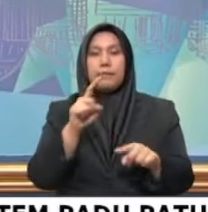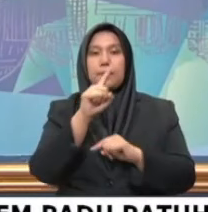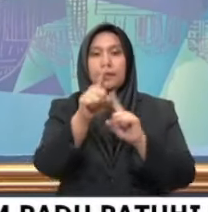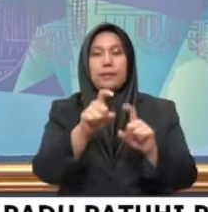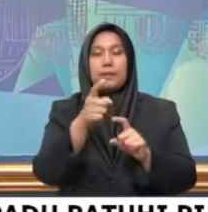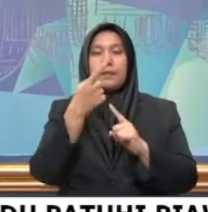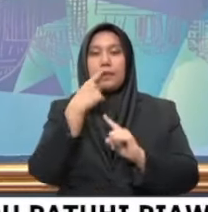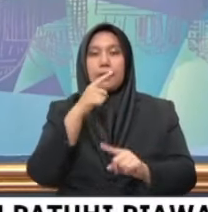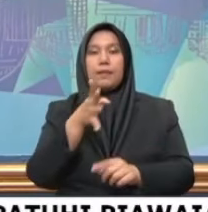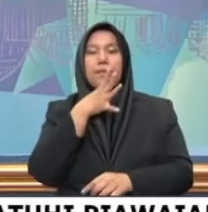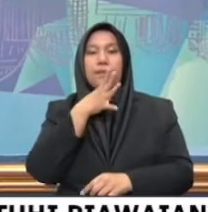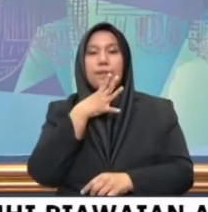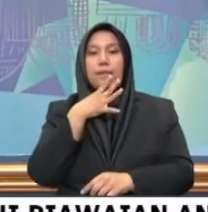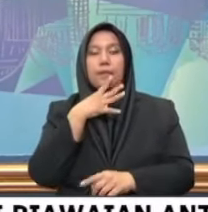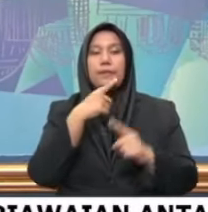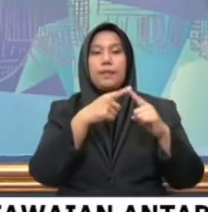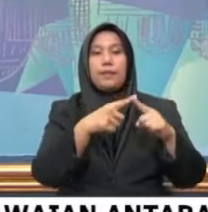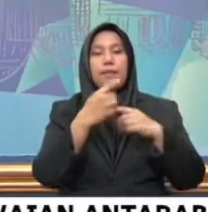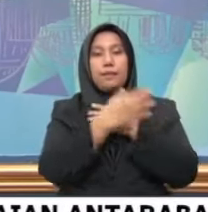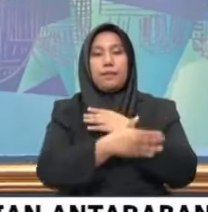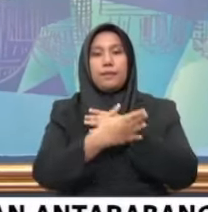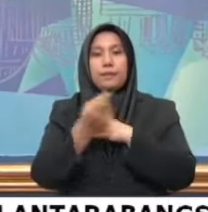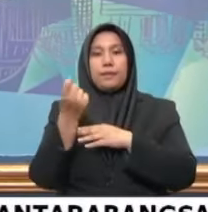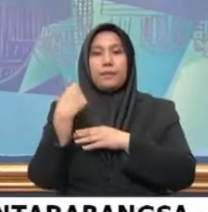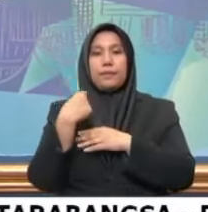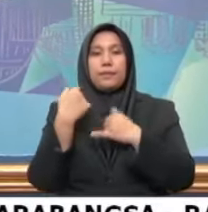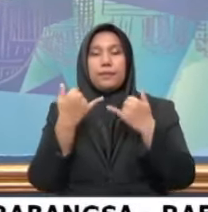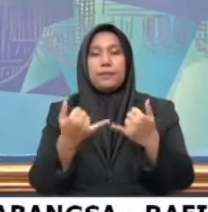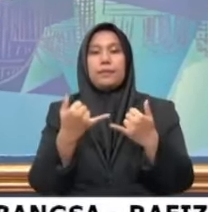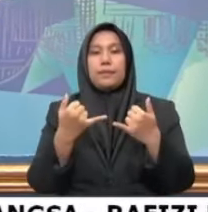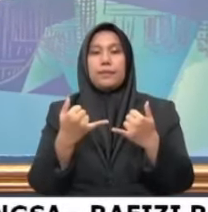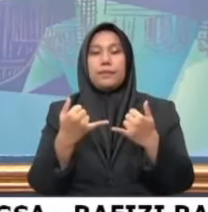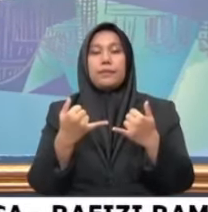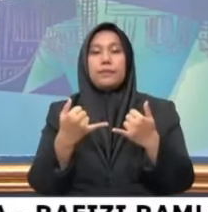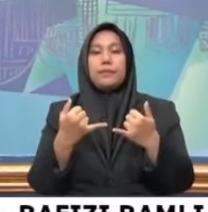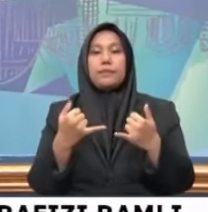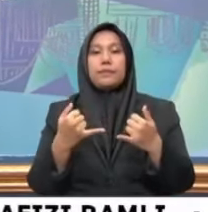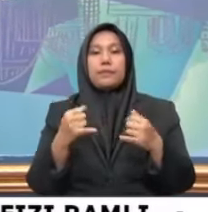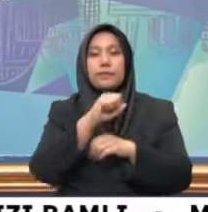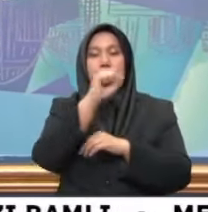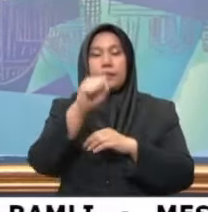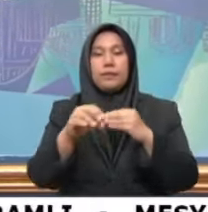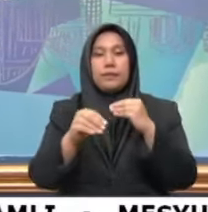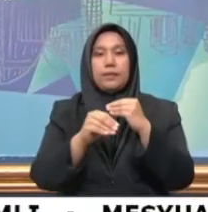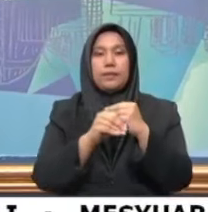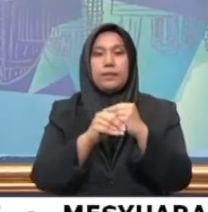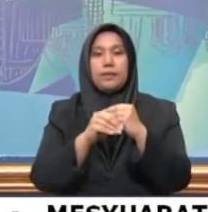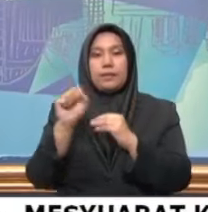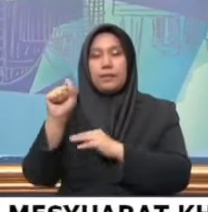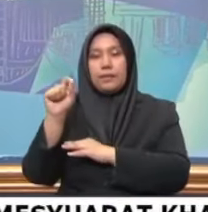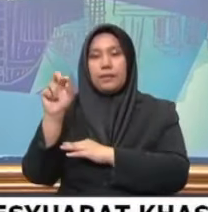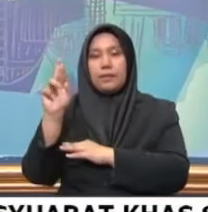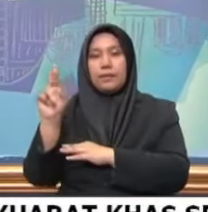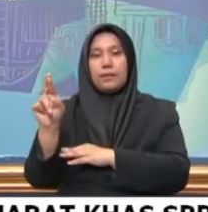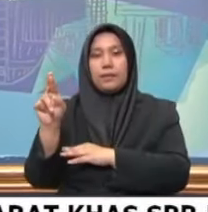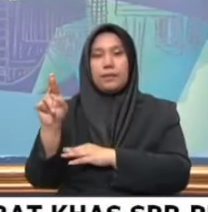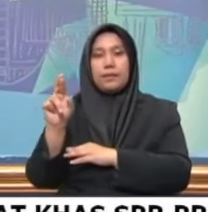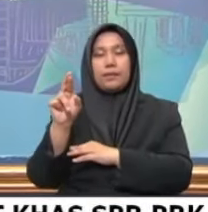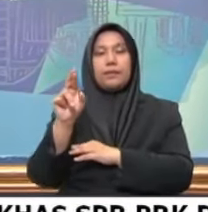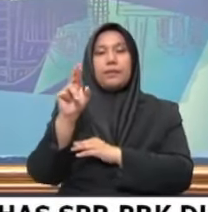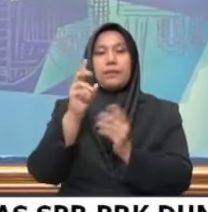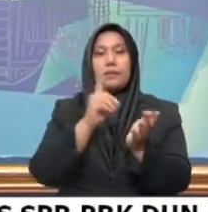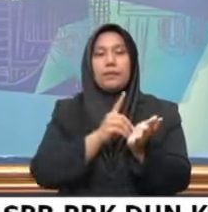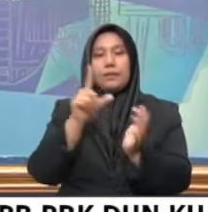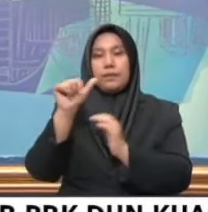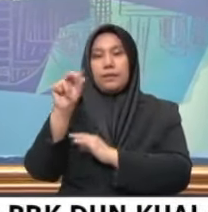lisan di dalam Dewan Negara sebentar tadi. Dan kalau boleh saya ulas sedikit mengenai soalan tambahan yang diajukan oleh Senator Dr. Lingus Warren